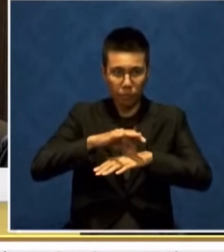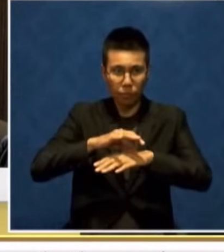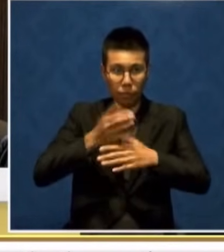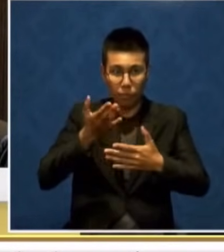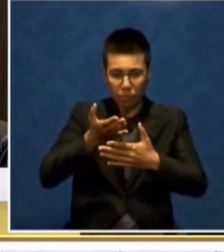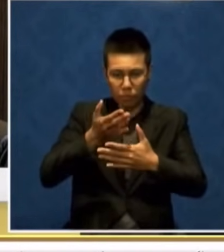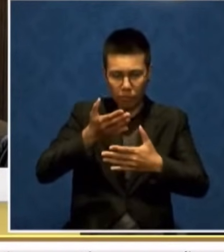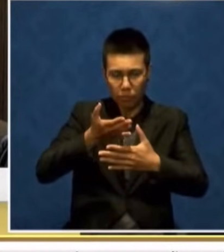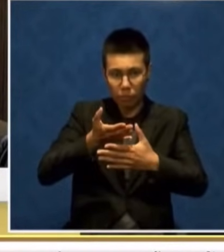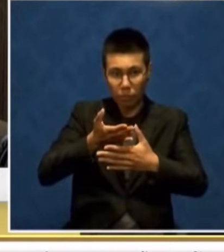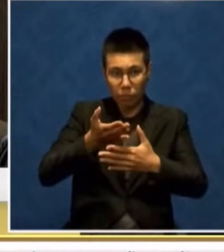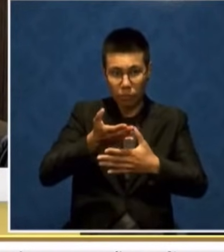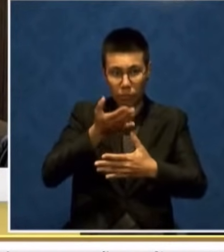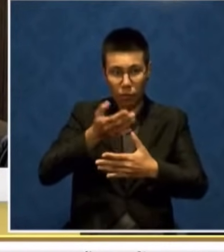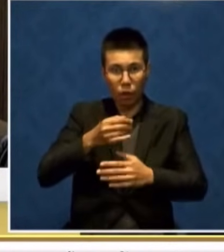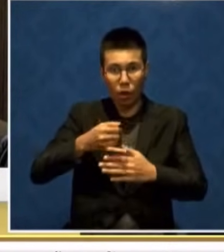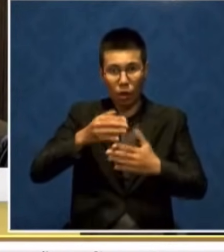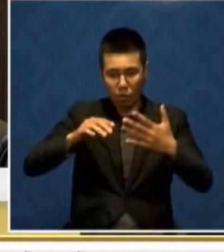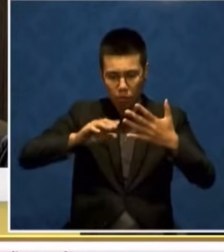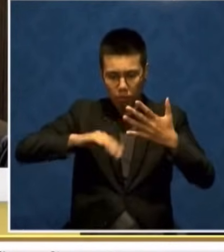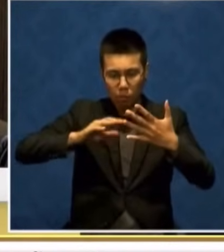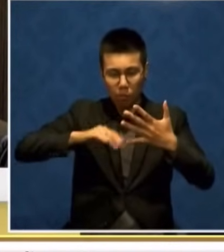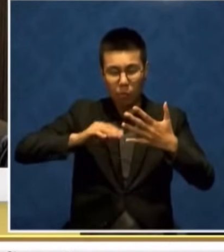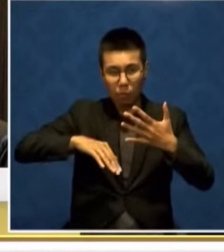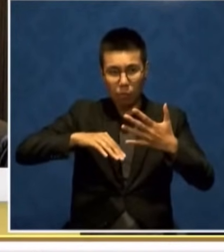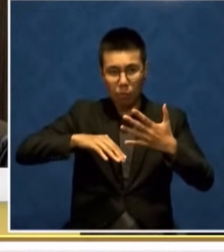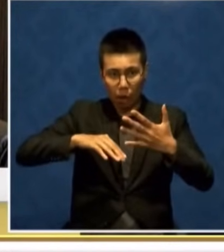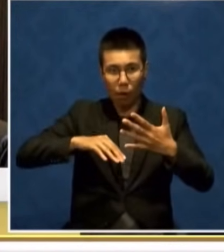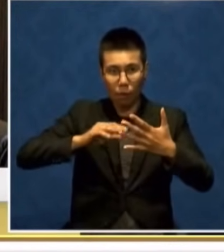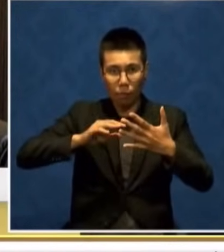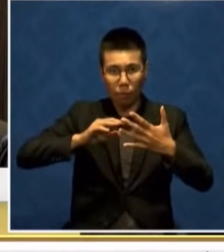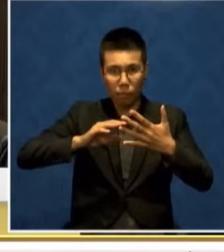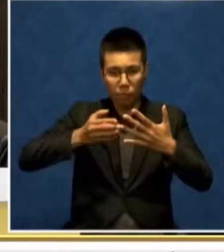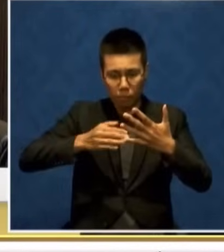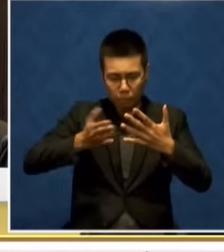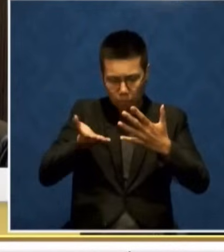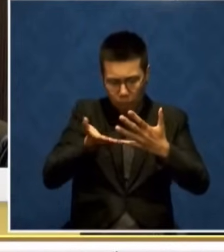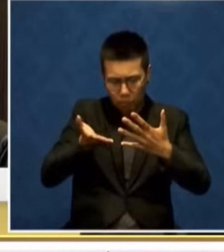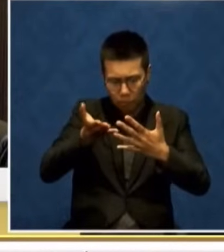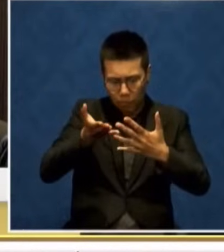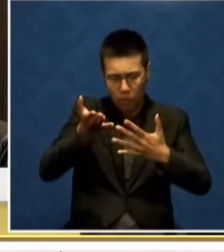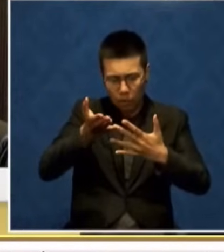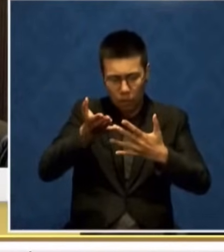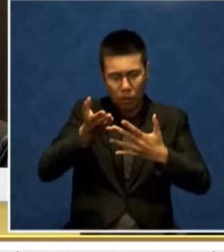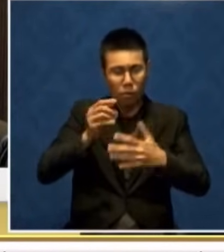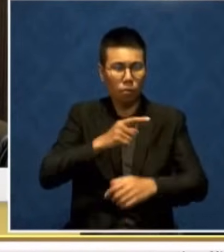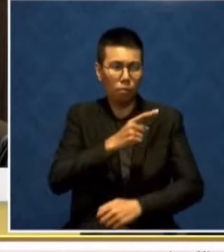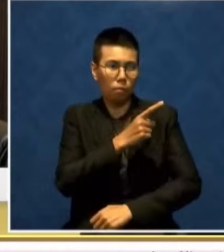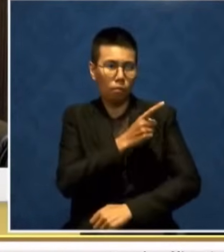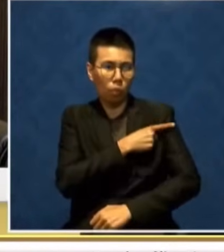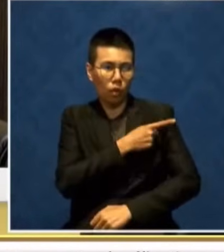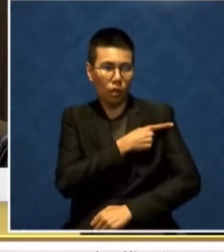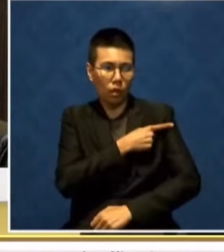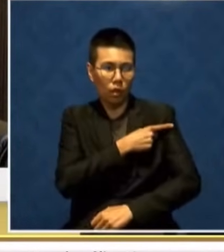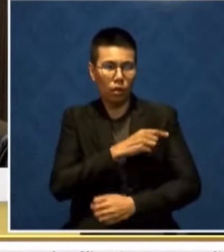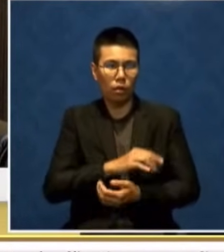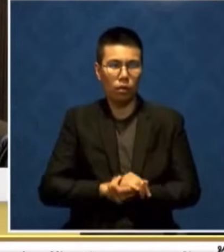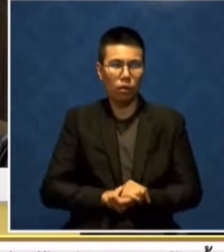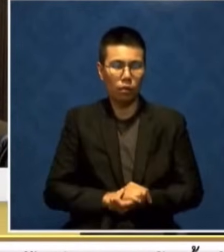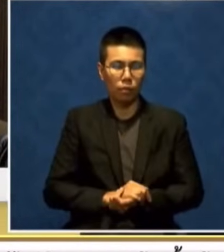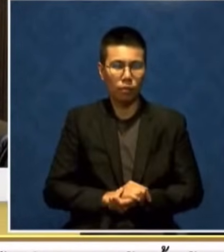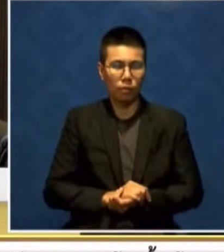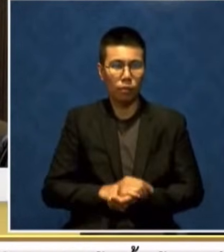ประทวนที่ยังไม่จบปริญญาตรีได้เข้าถึงการศึกษาชั้นปตรีต่อไป